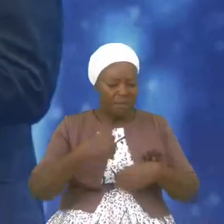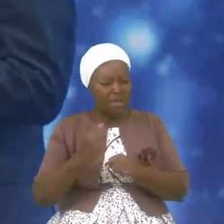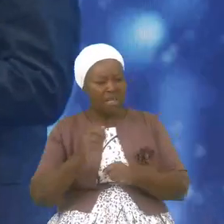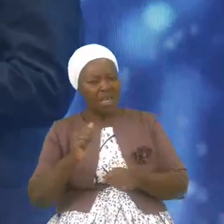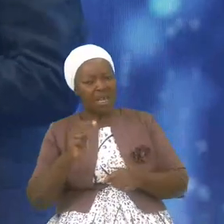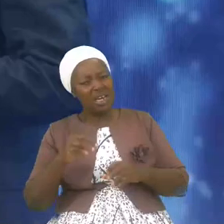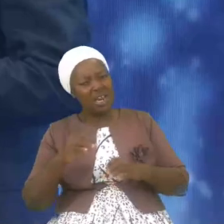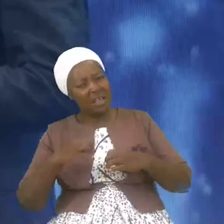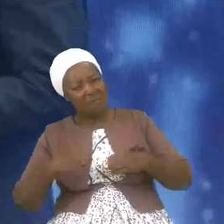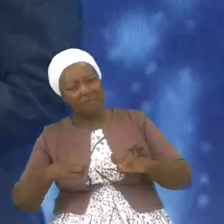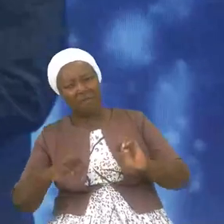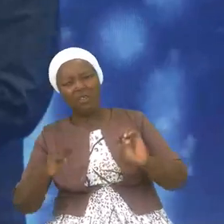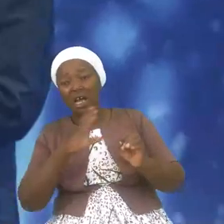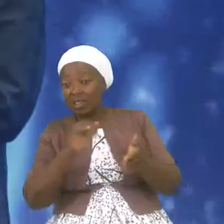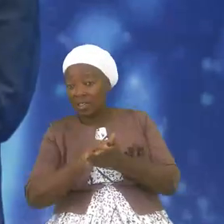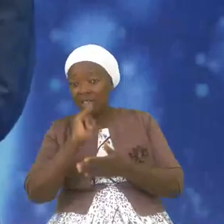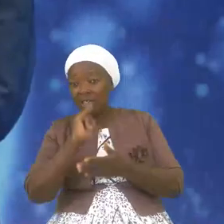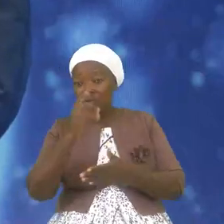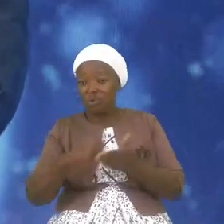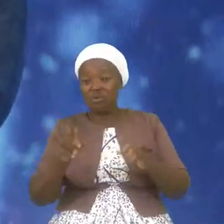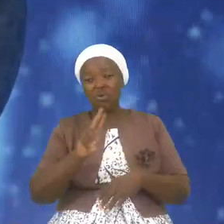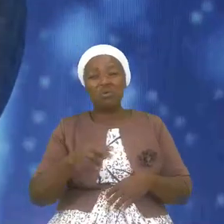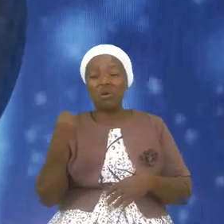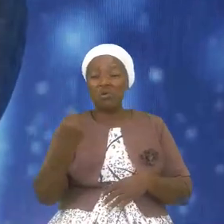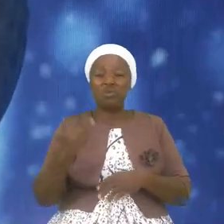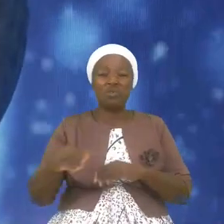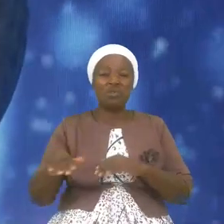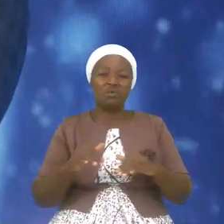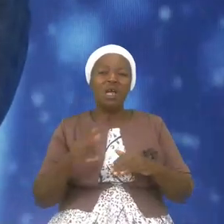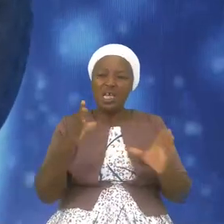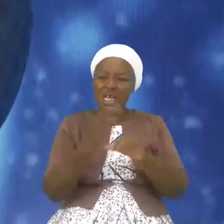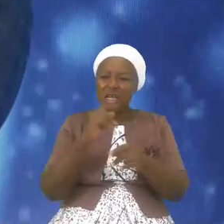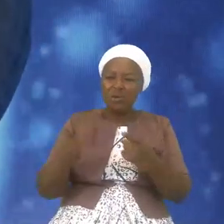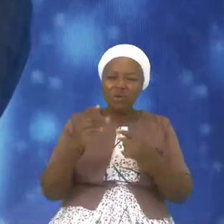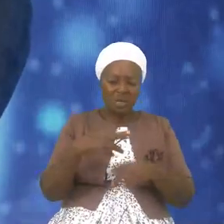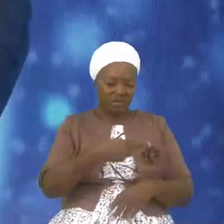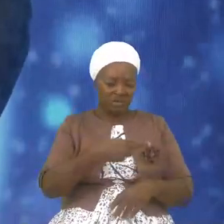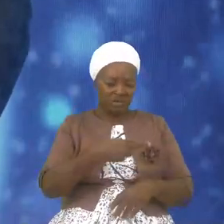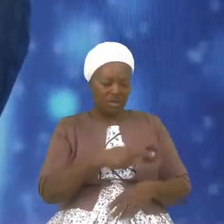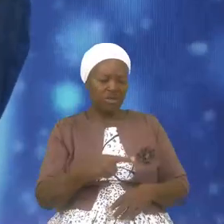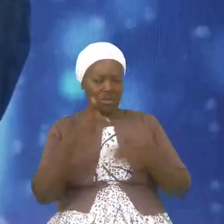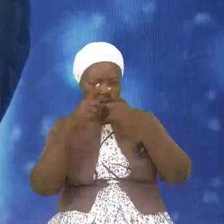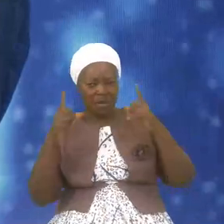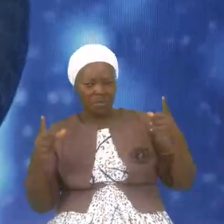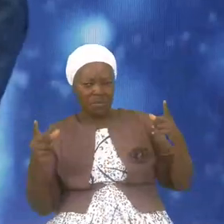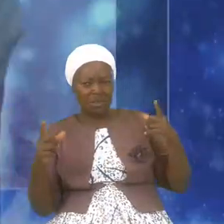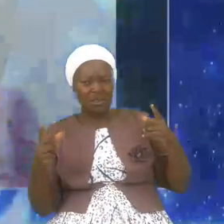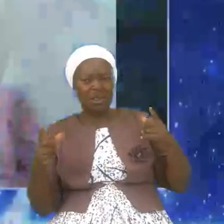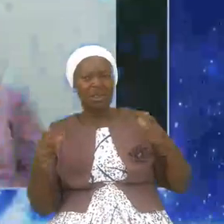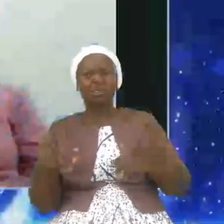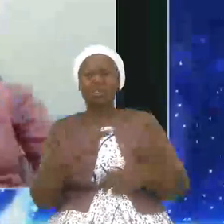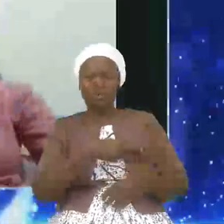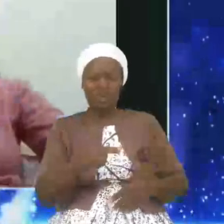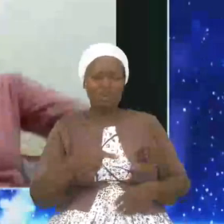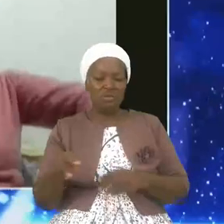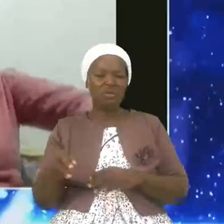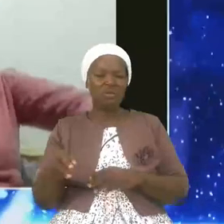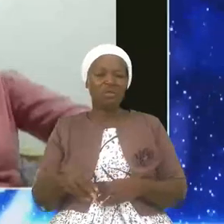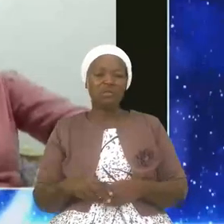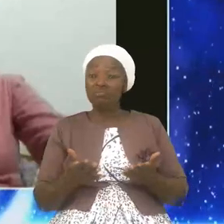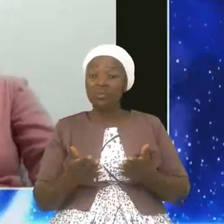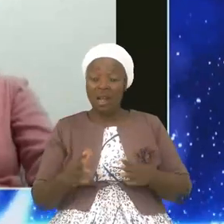effort. C'est ce qu'ils font toujours. Ils se mettent dans un langage religieux, dans un